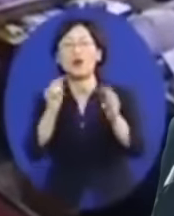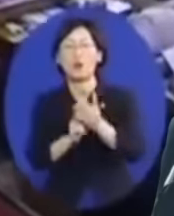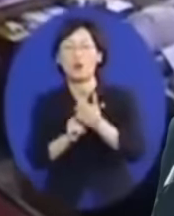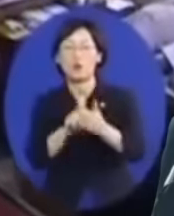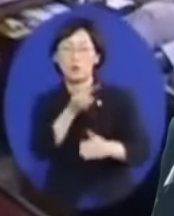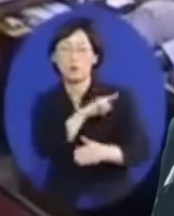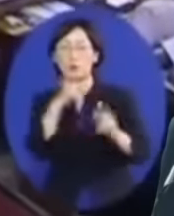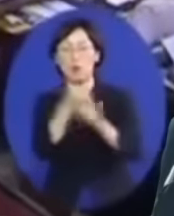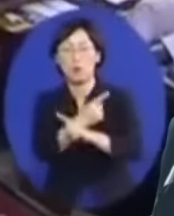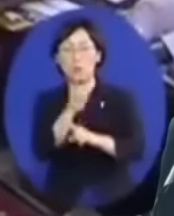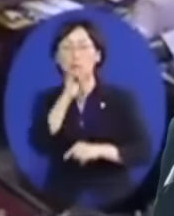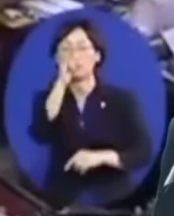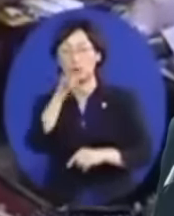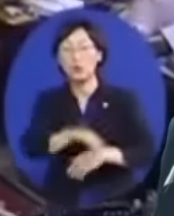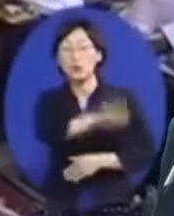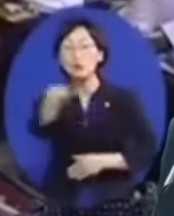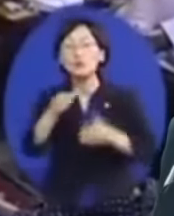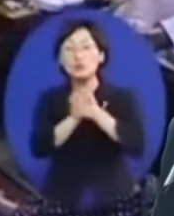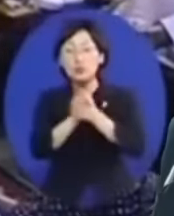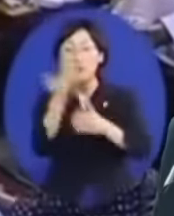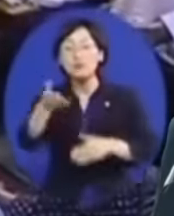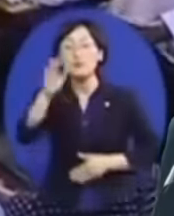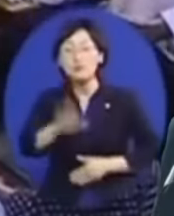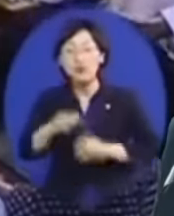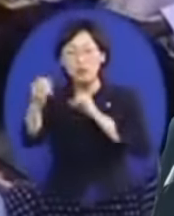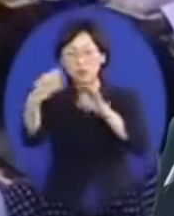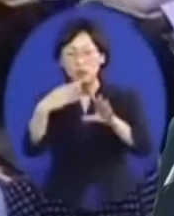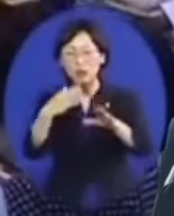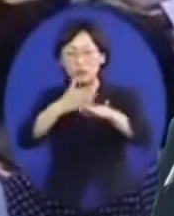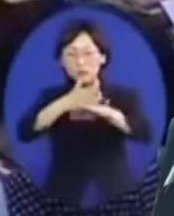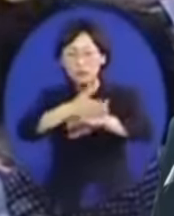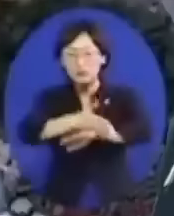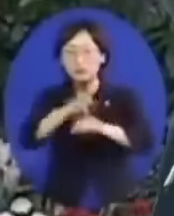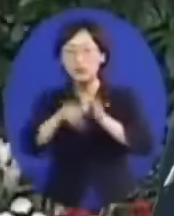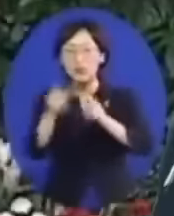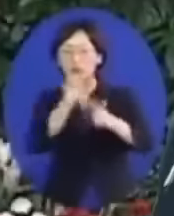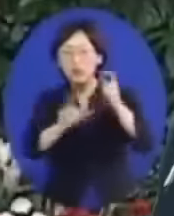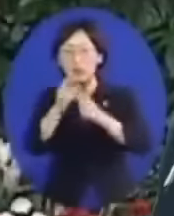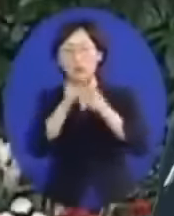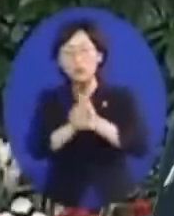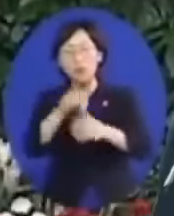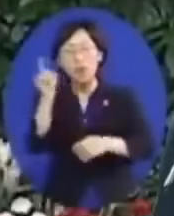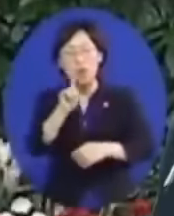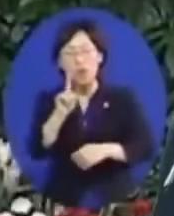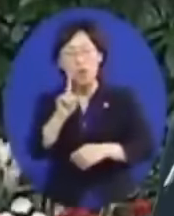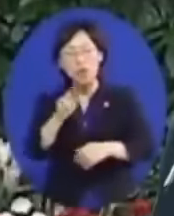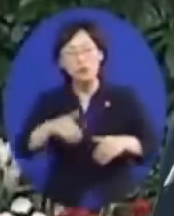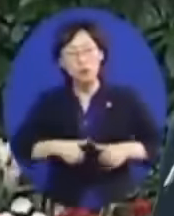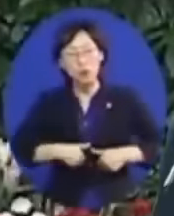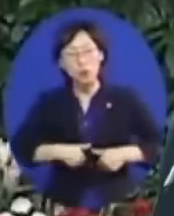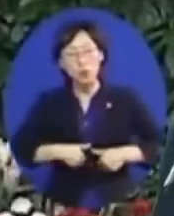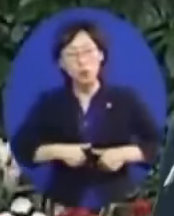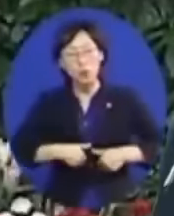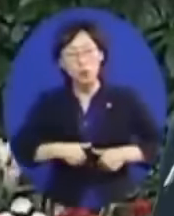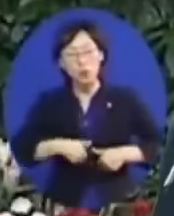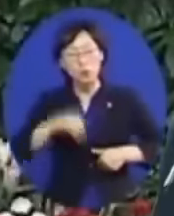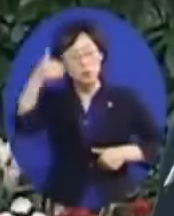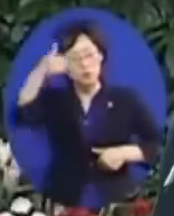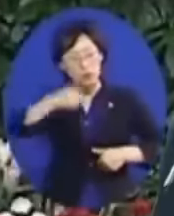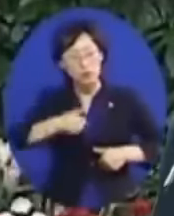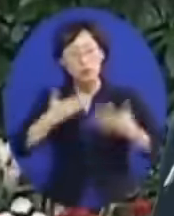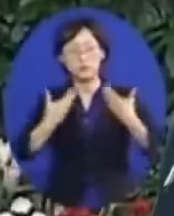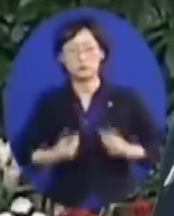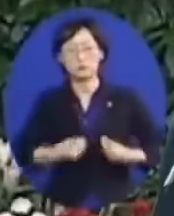말했습니다. 우리는 기도했으나 응답이 더딜 때 더 기도해봤자 무슨 소용이 있겠느냐, 그런 낙심이